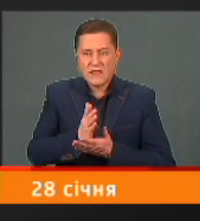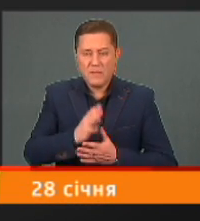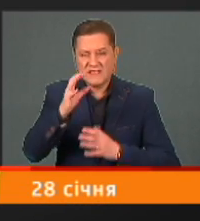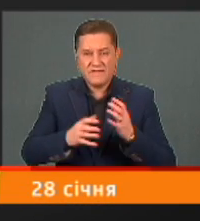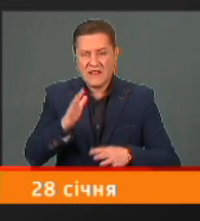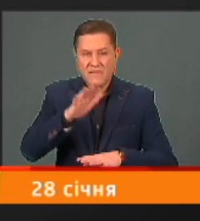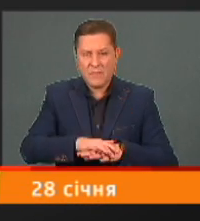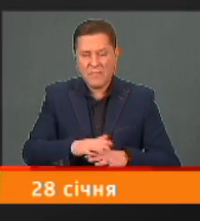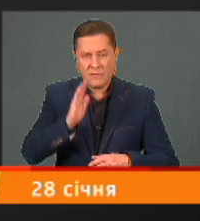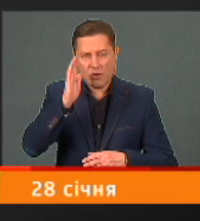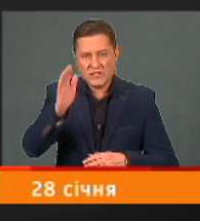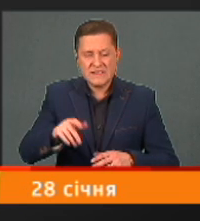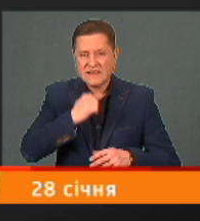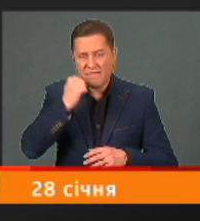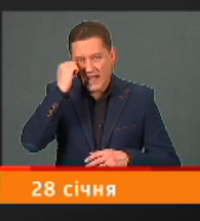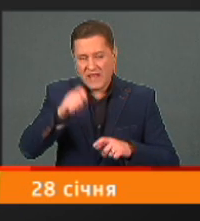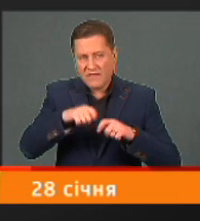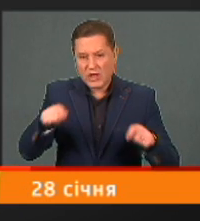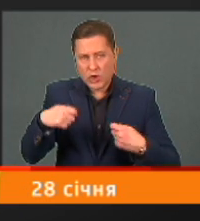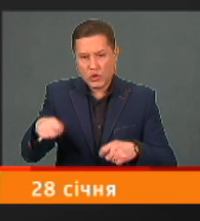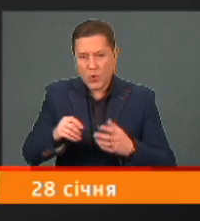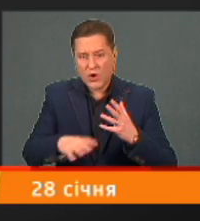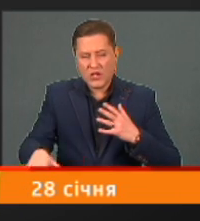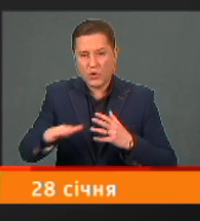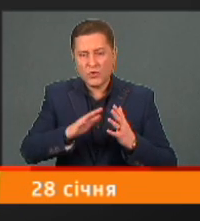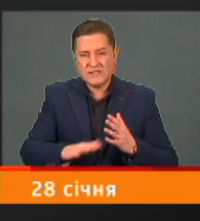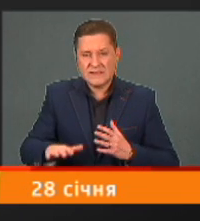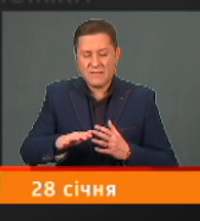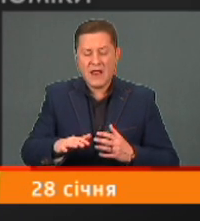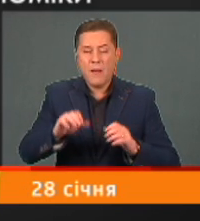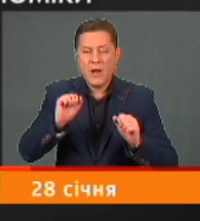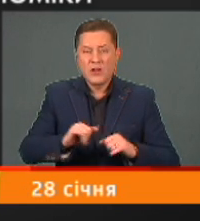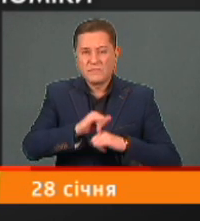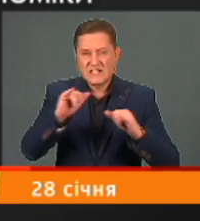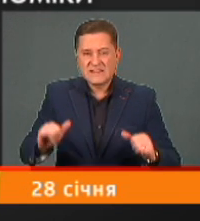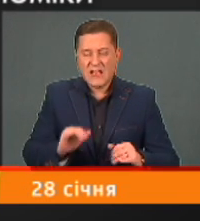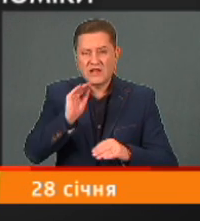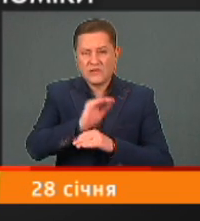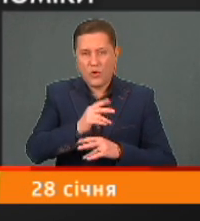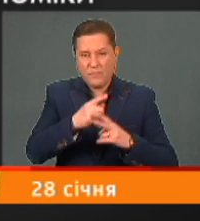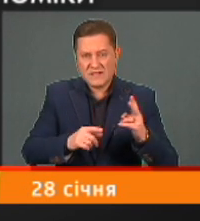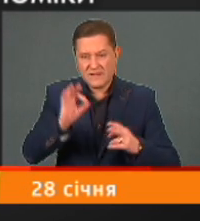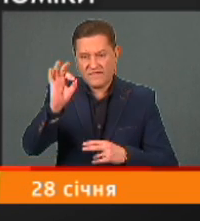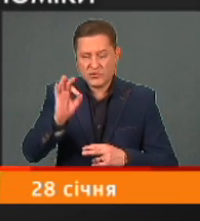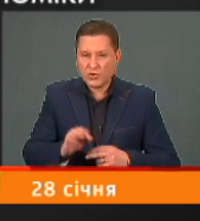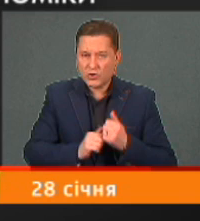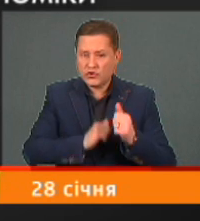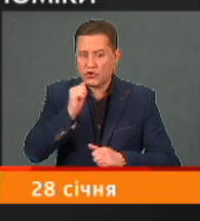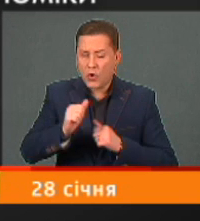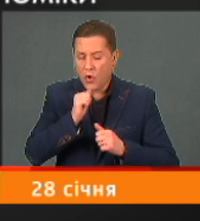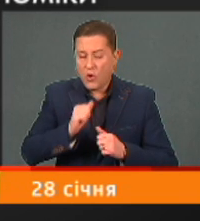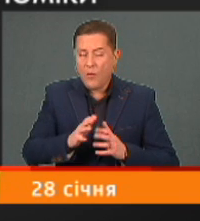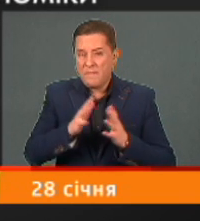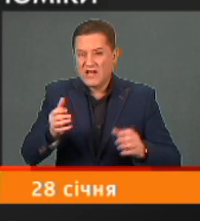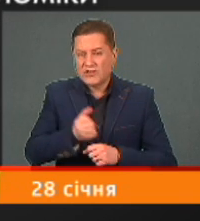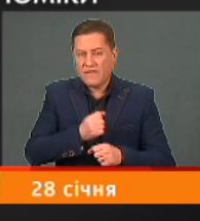завдяки відкриттю ринку землі українська економіка могла б зростати на додаткові відсоток півтора щороку. Бо більше виробництва – значить